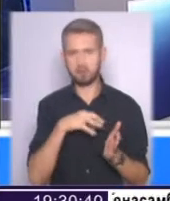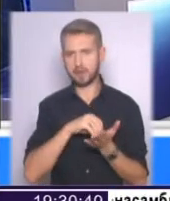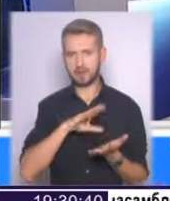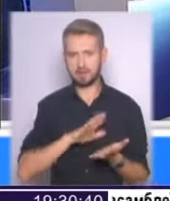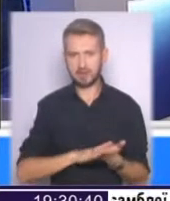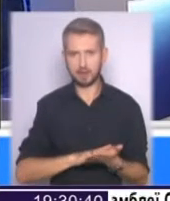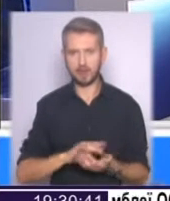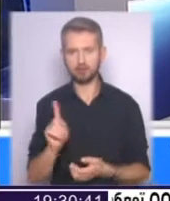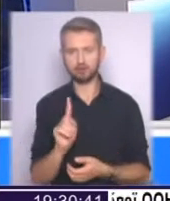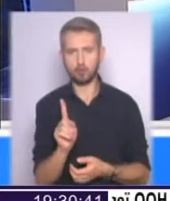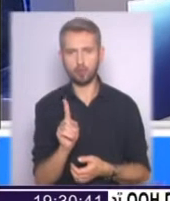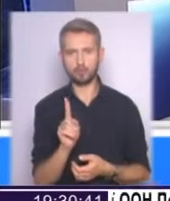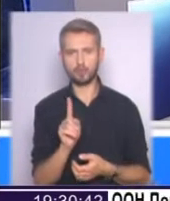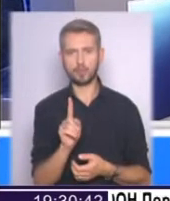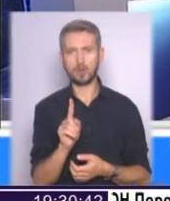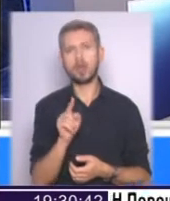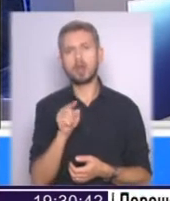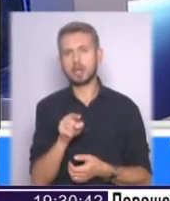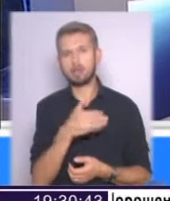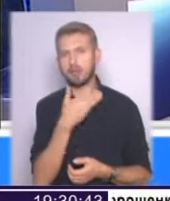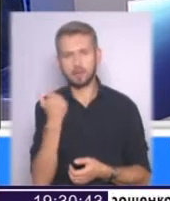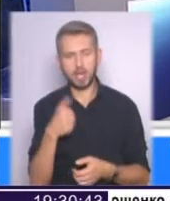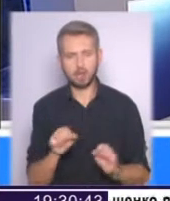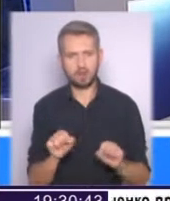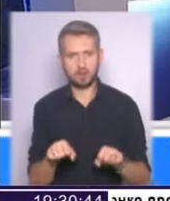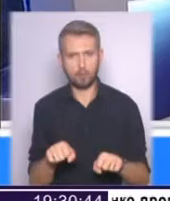записано, что там нет возможности